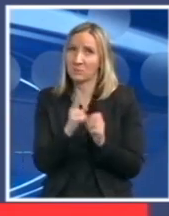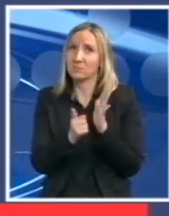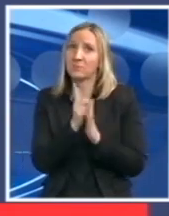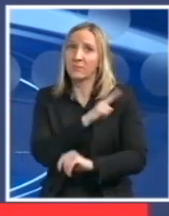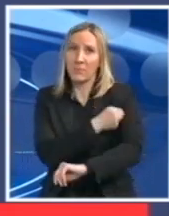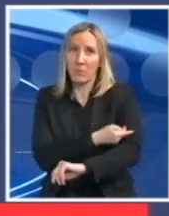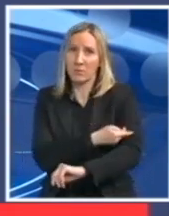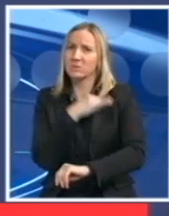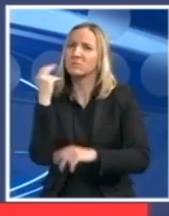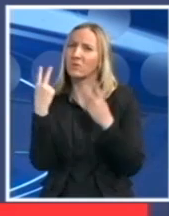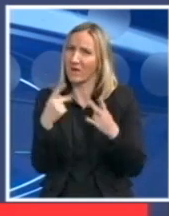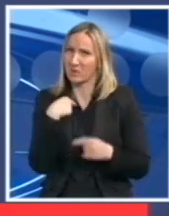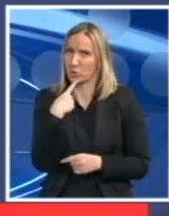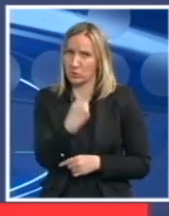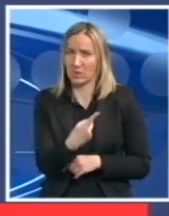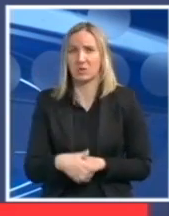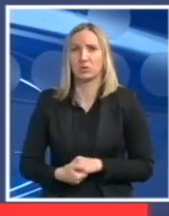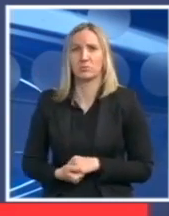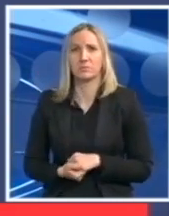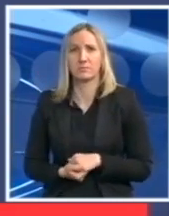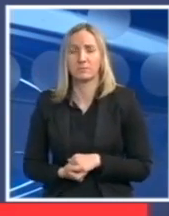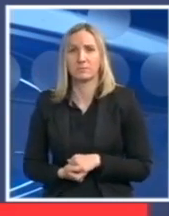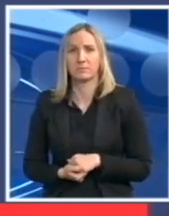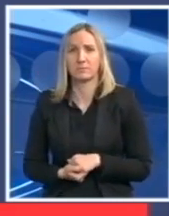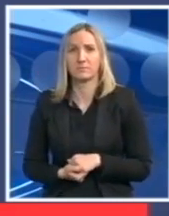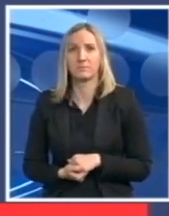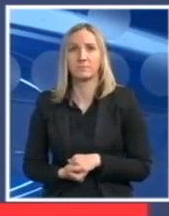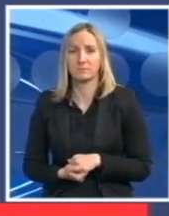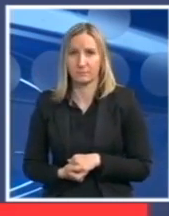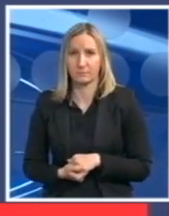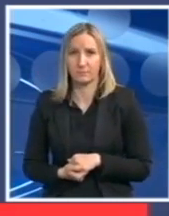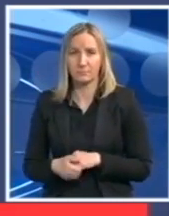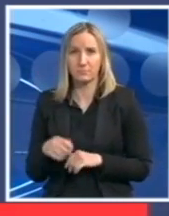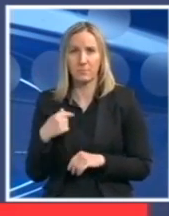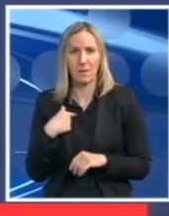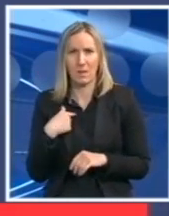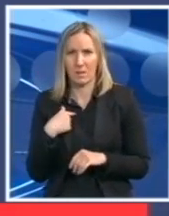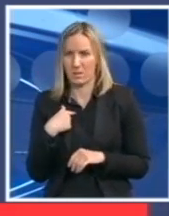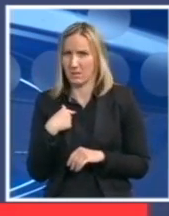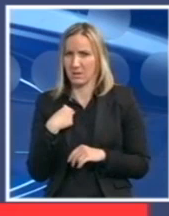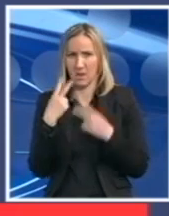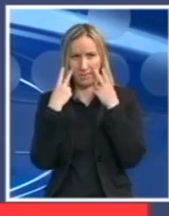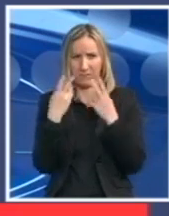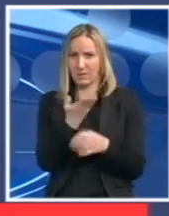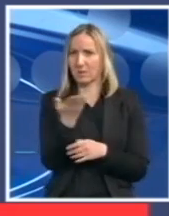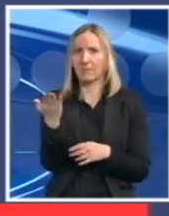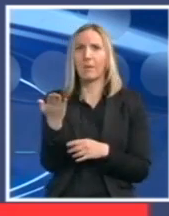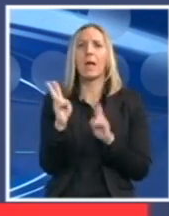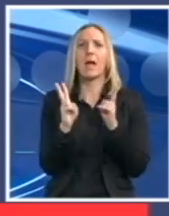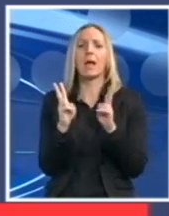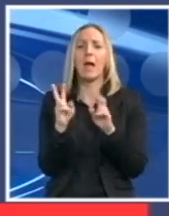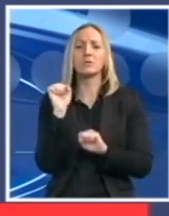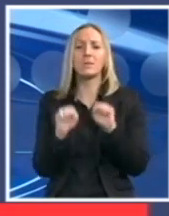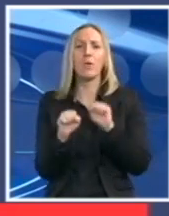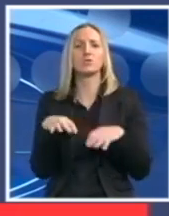To je bitno naglasiti i ja direktno vidim da od ponašanja zdravstvenih radnika će zavisiti